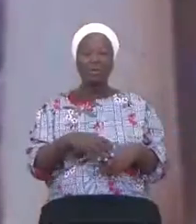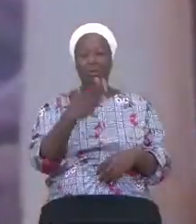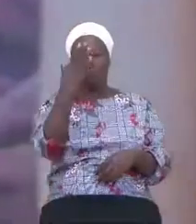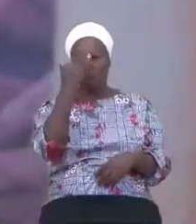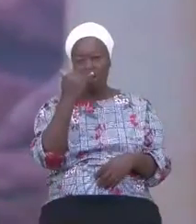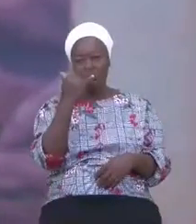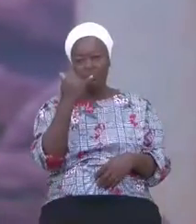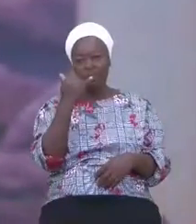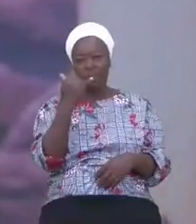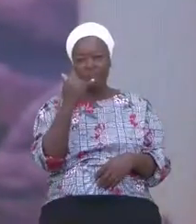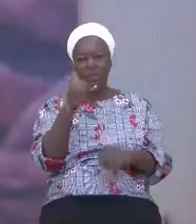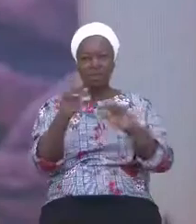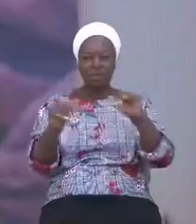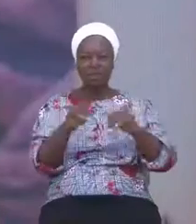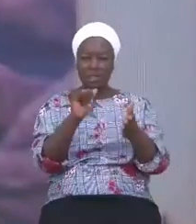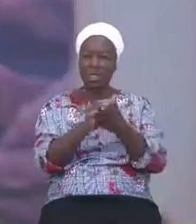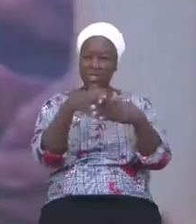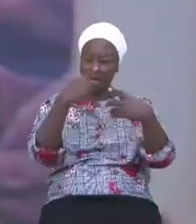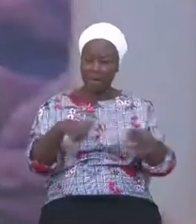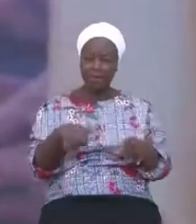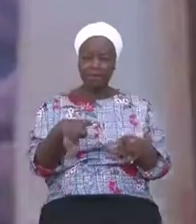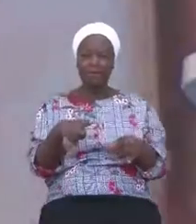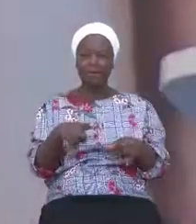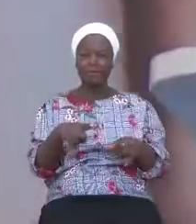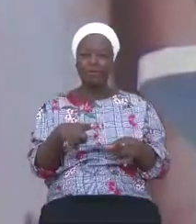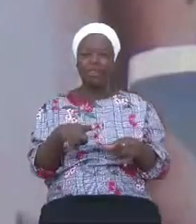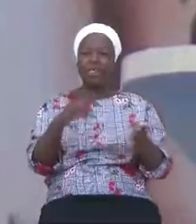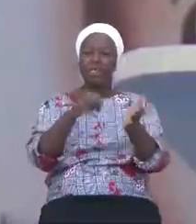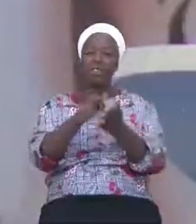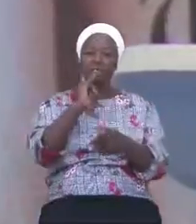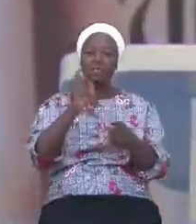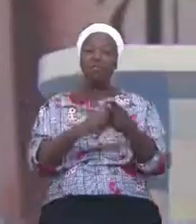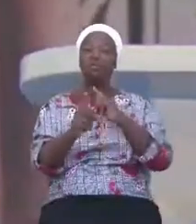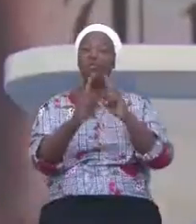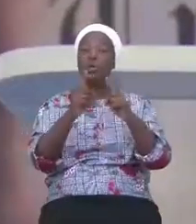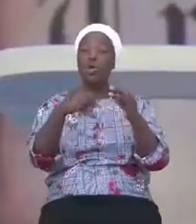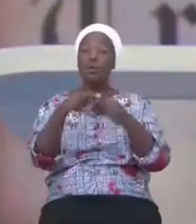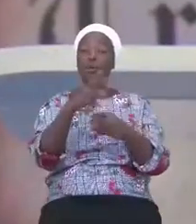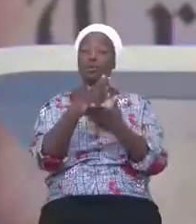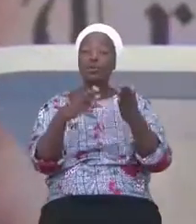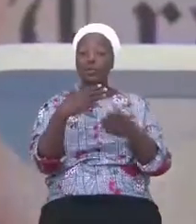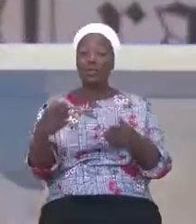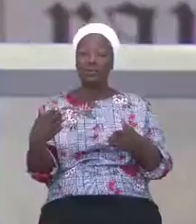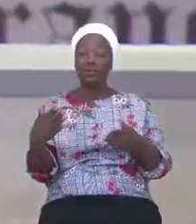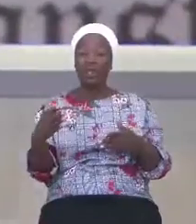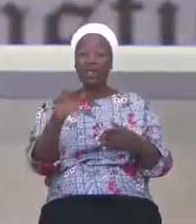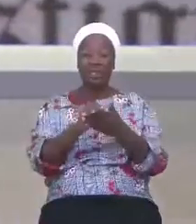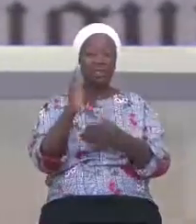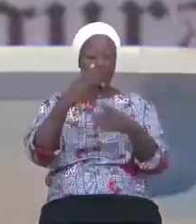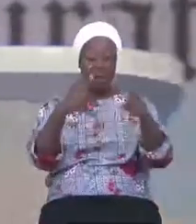pourquoi? Pourquoi cela s'est passé? C'est pour parler de quelque chose